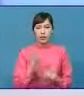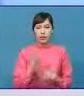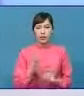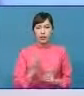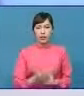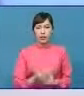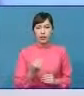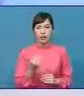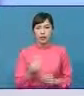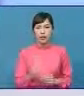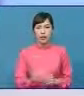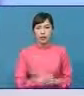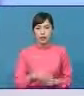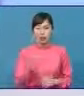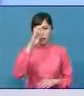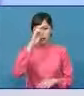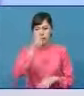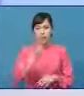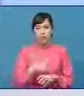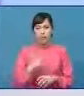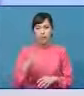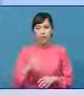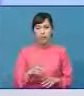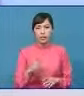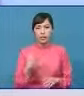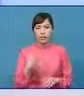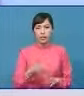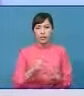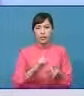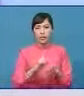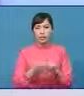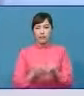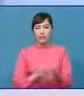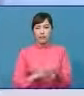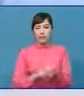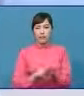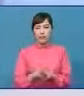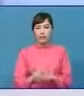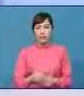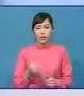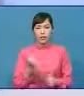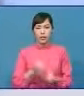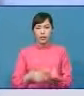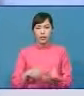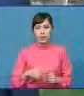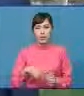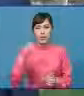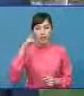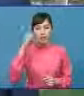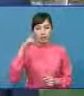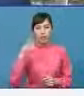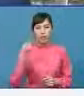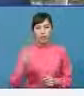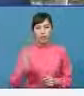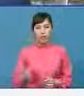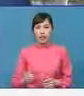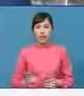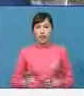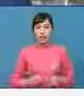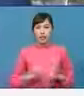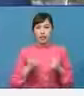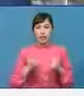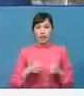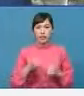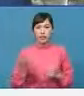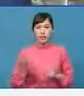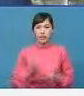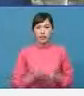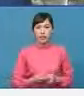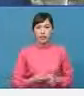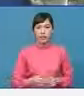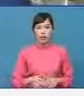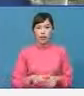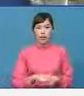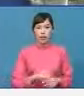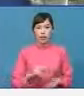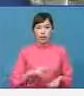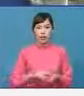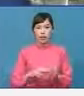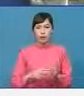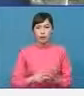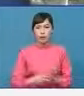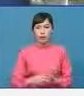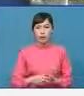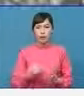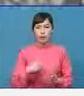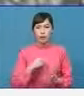Ендеше елбасы айтқан 5 реформаны жүзеге асыру үшін де әрбір қазақстандық атсалысуы қажет. Бұл президент ұсынған ұлт жоспарына қатысты өз ойын